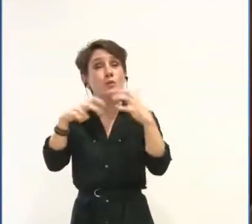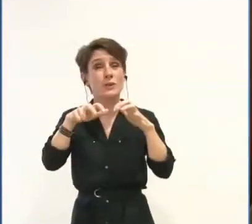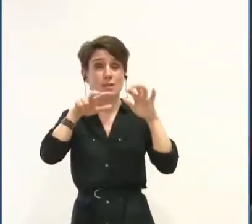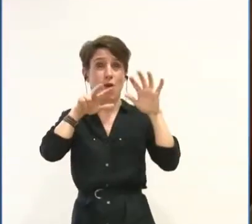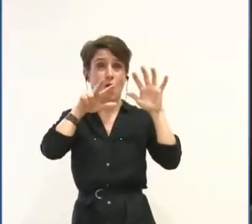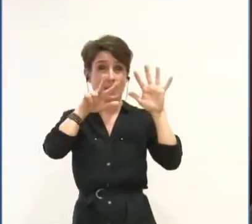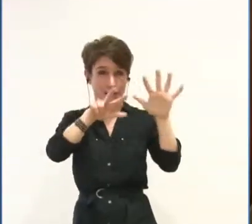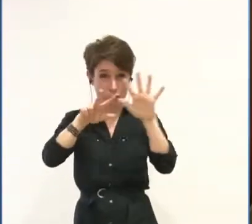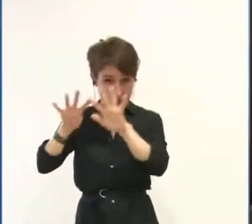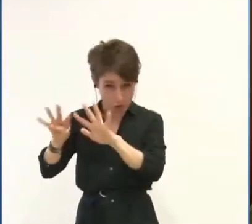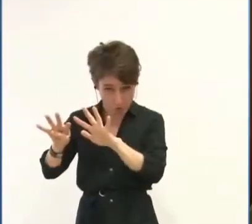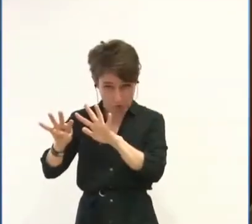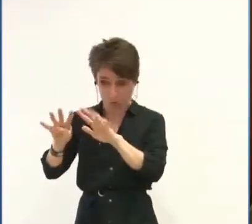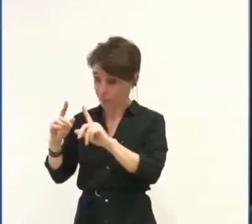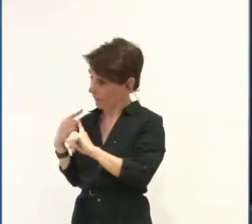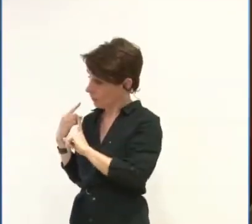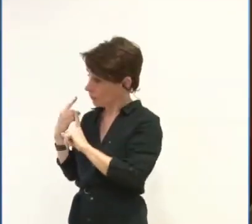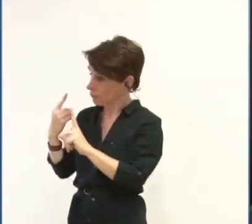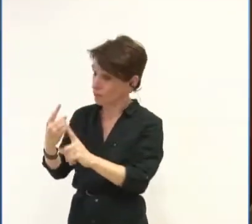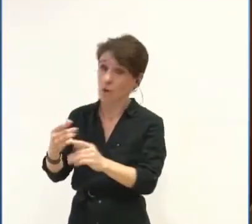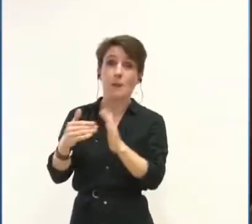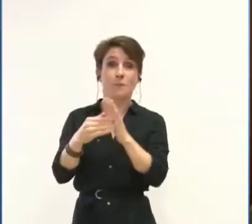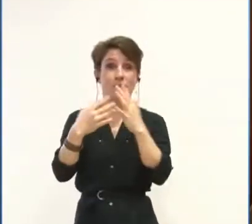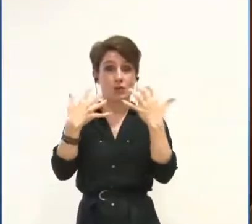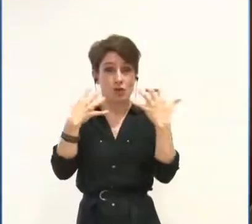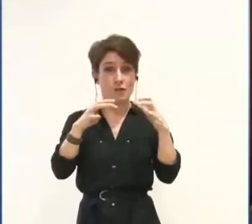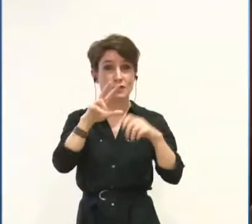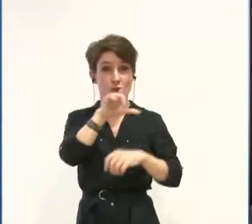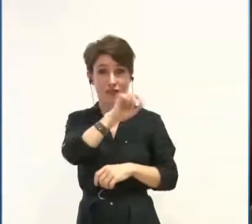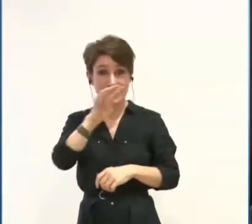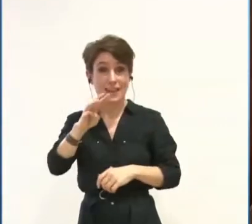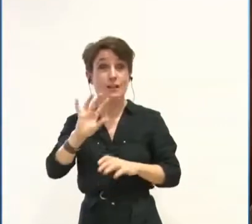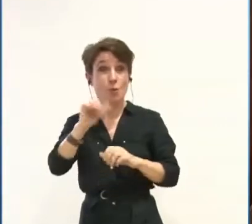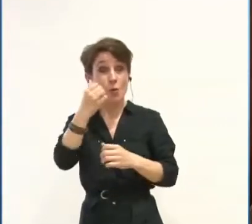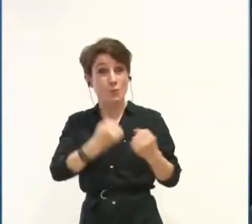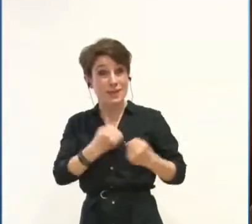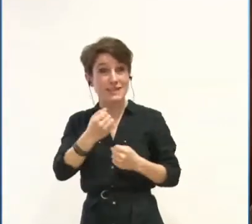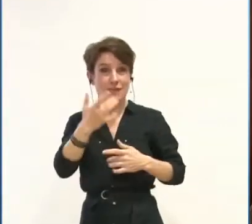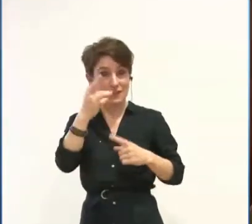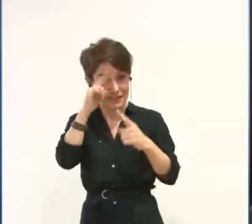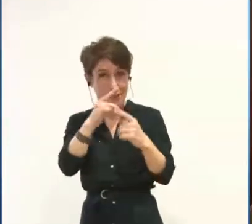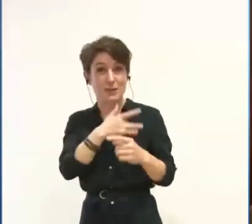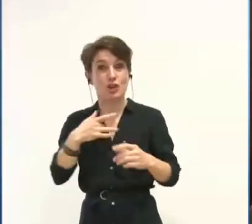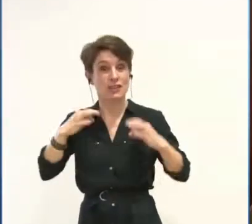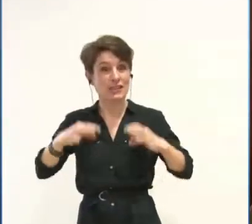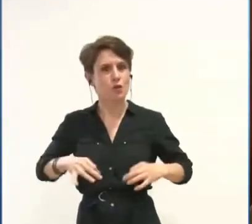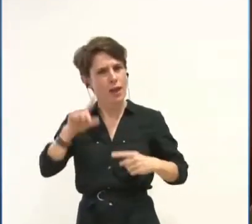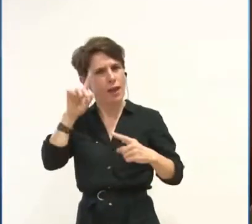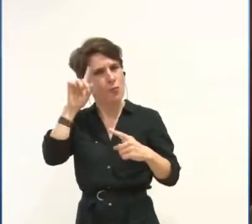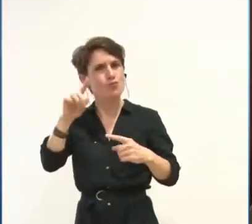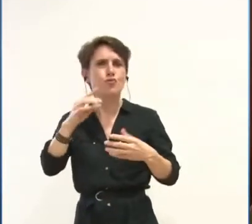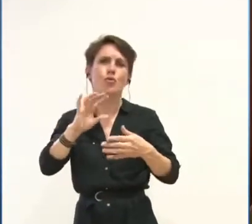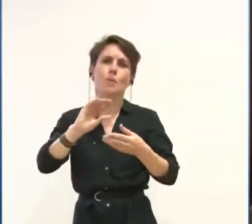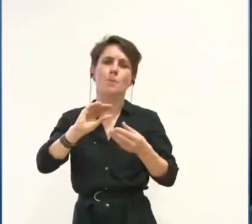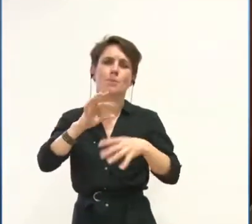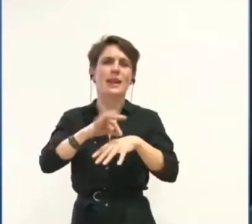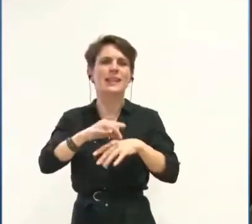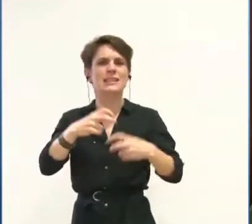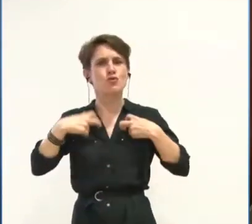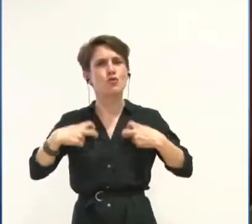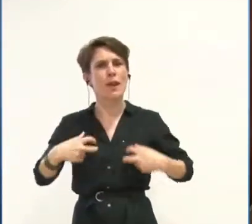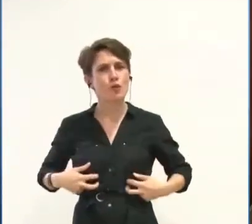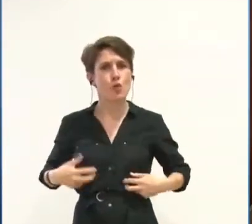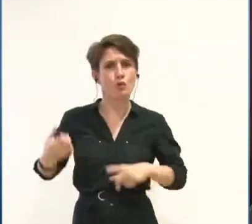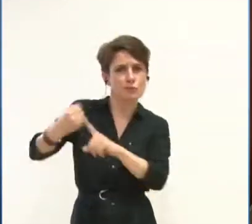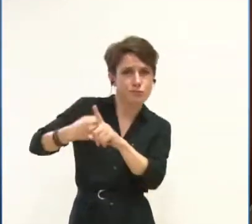création du service municipal de santé scolaire en 1924 pour lutter notamment contre la tuberculose, si le service municipal de santé a